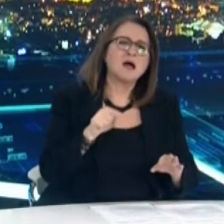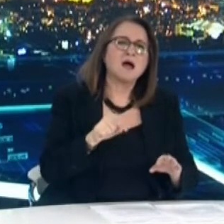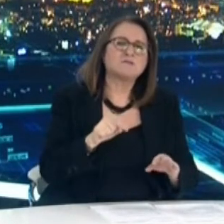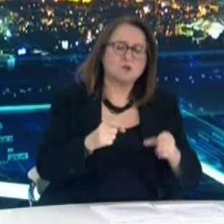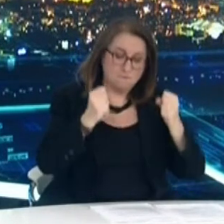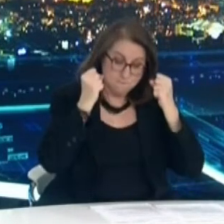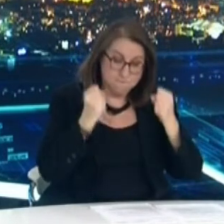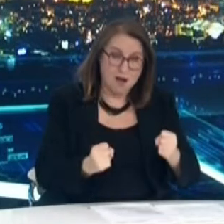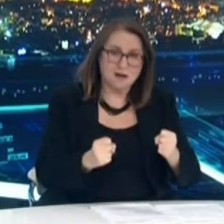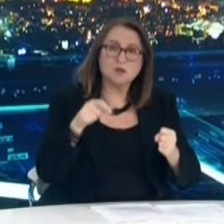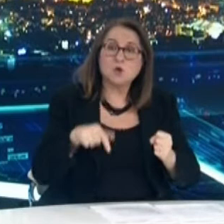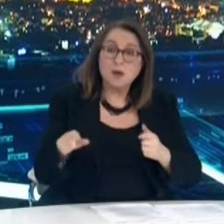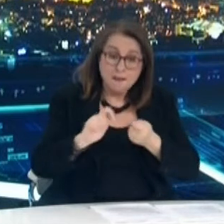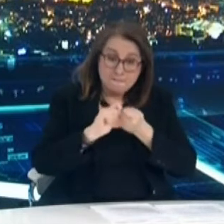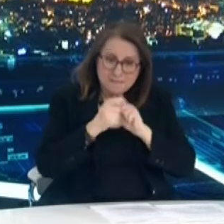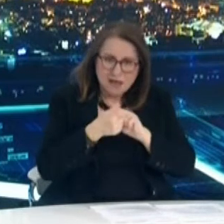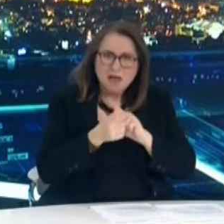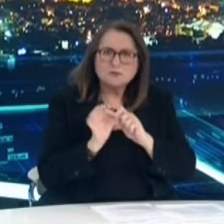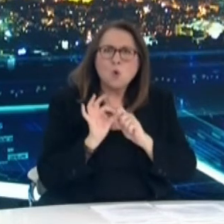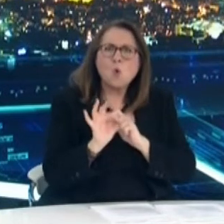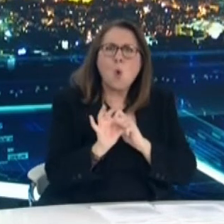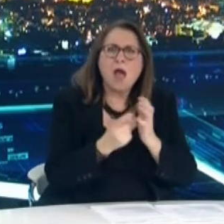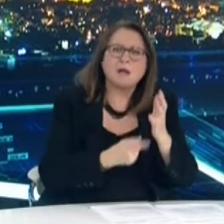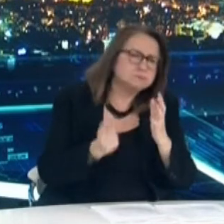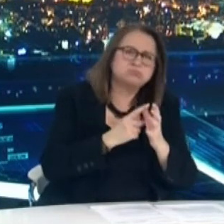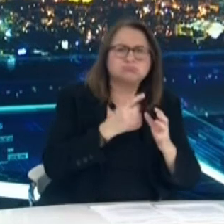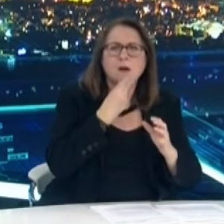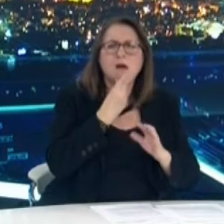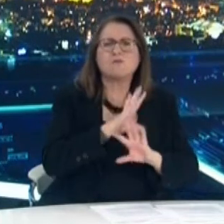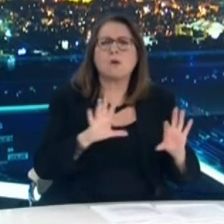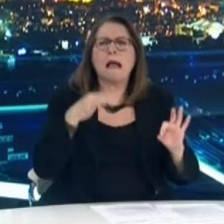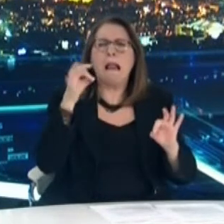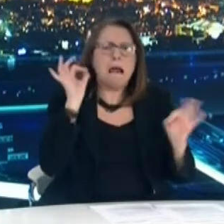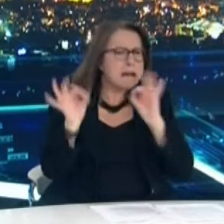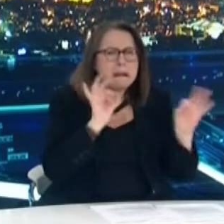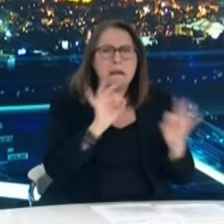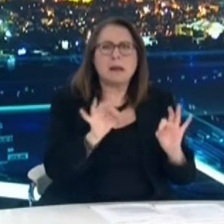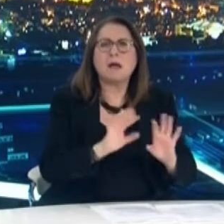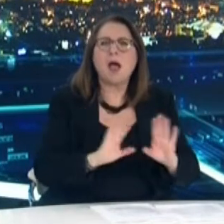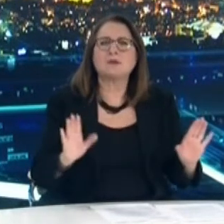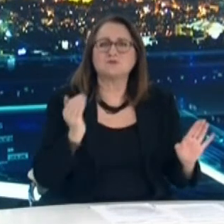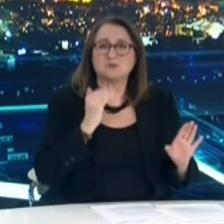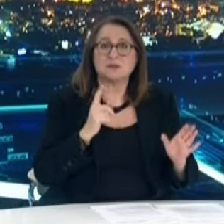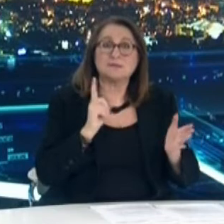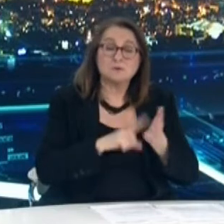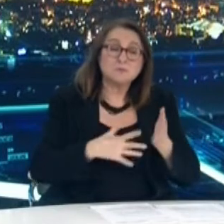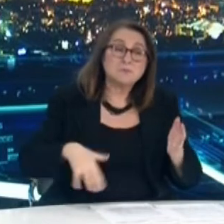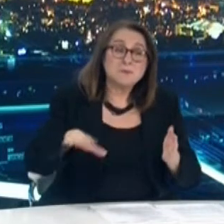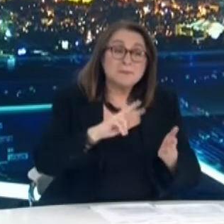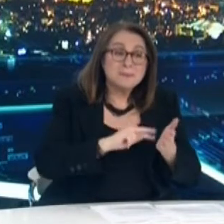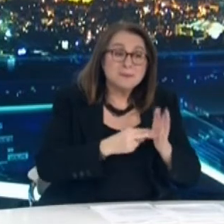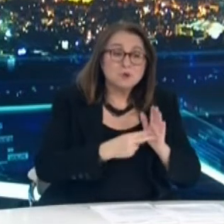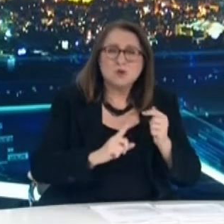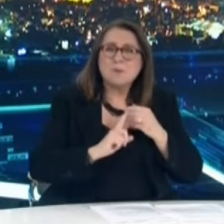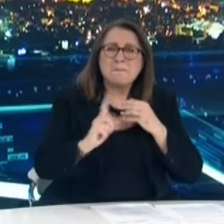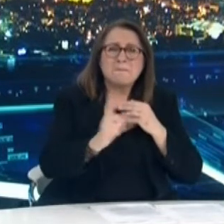της χώρας από άκρη σε άκρη. Για να αναστραφεί η κατάσταση αυτή, είναι αναγκαίο να είμαστε όσο το δυνατόν πιο φιδωλοί στις μετακινήσεις